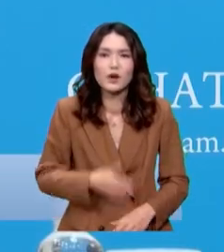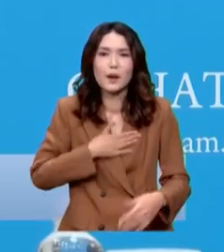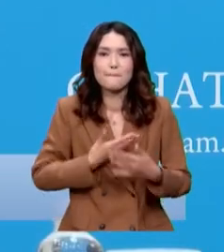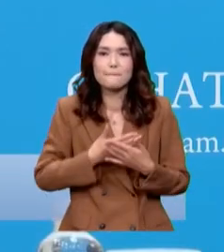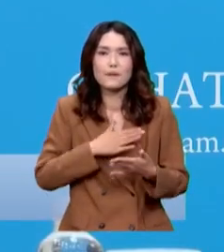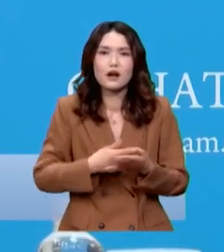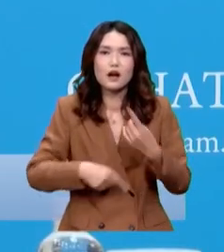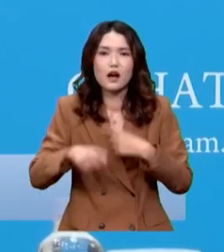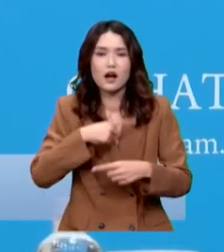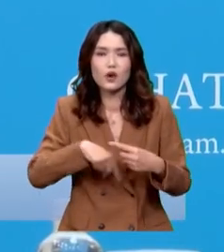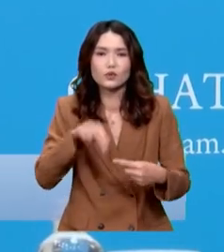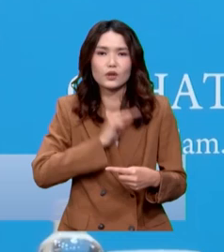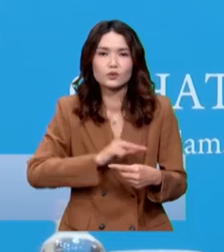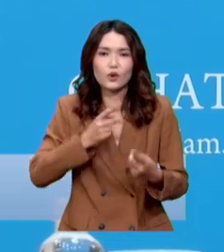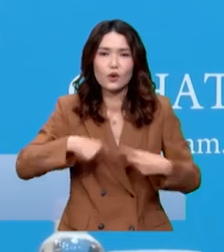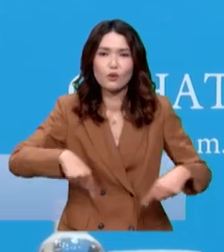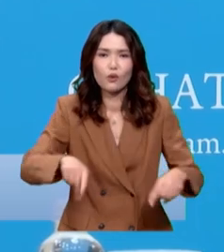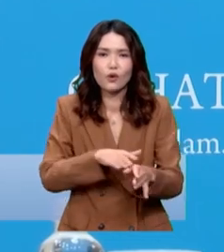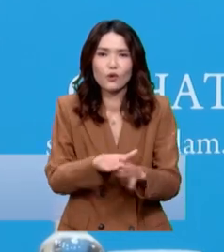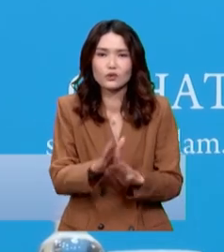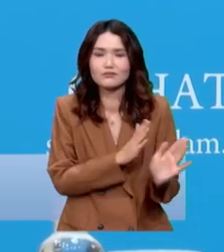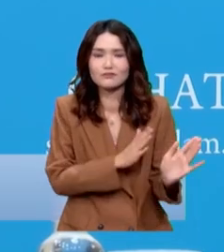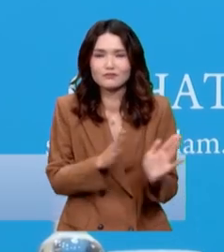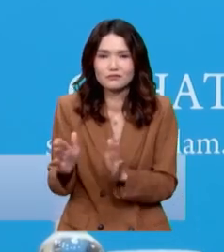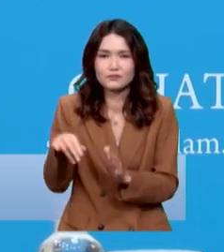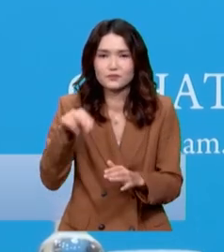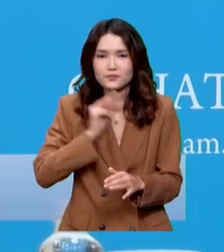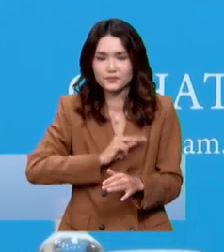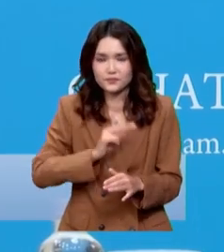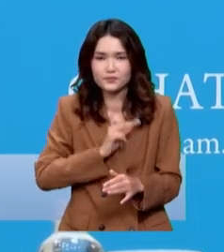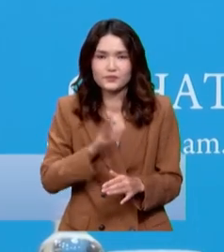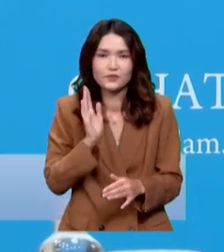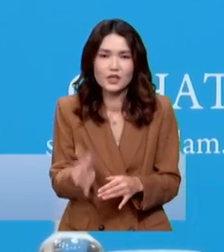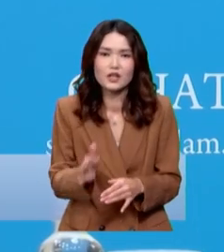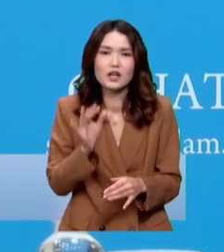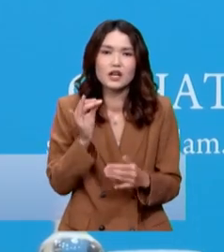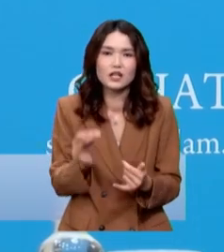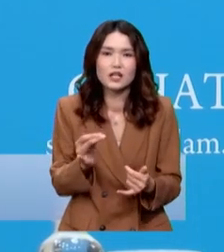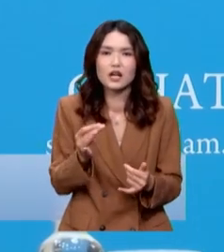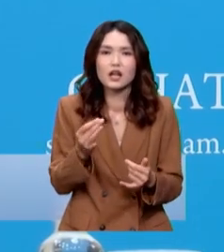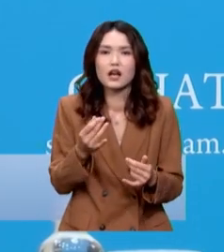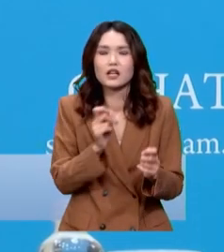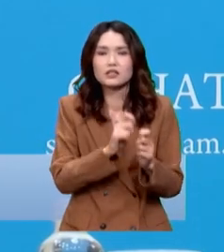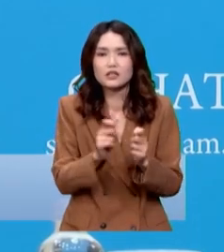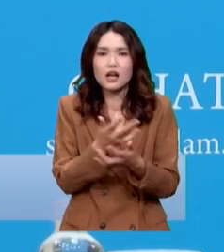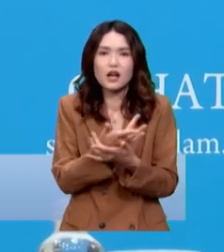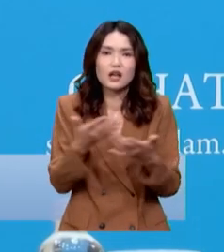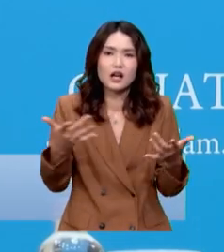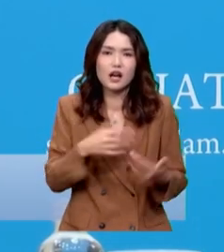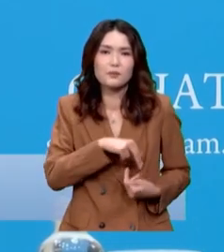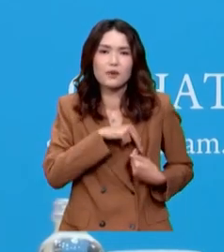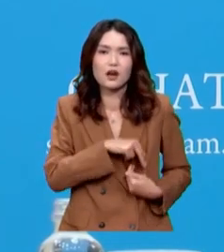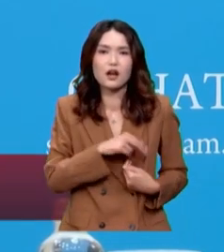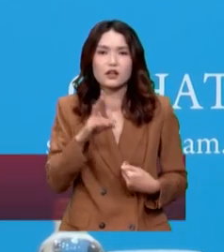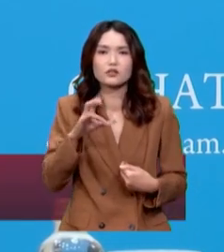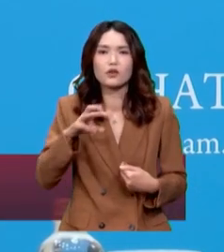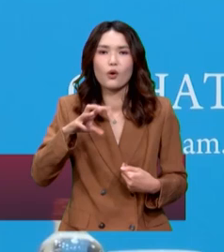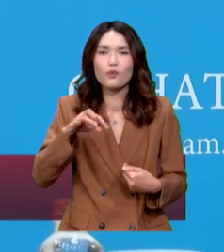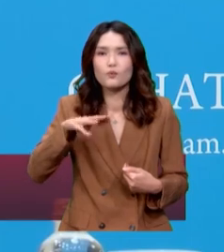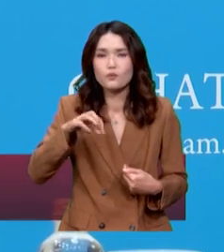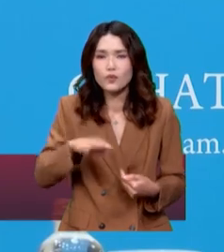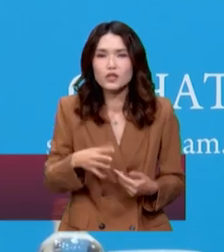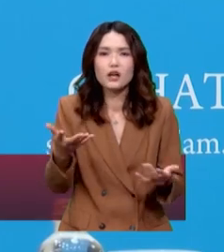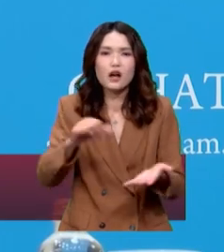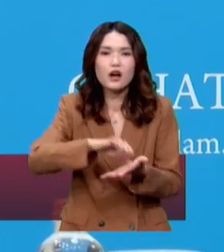Активтерді қайтару қызметі өзінің жұмысын белсенді түрде атқарып жатыр. Реестрге қанша кімнің кіргені, оларға қатысты